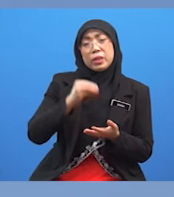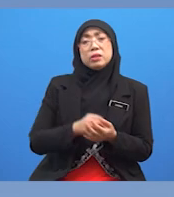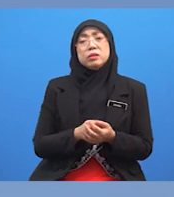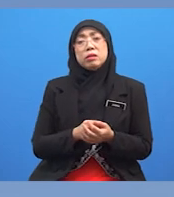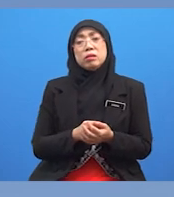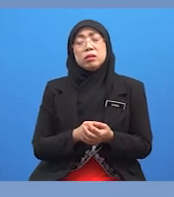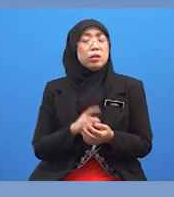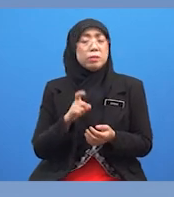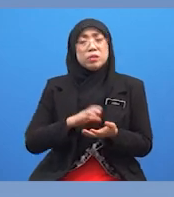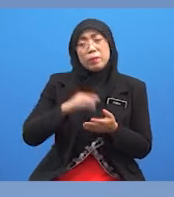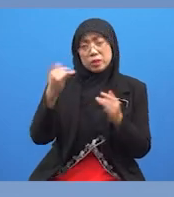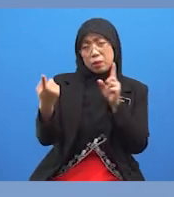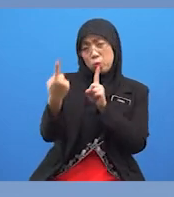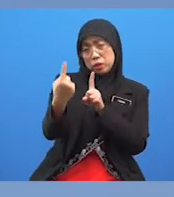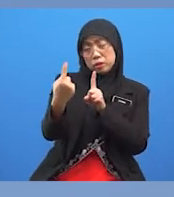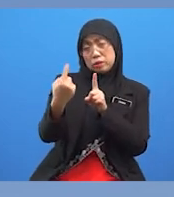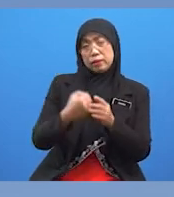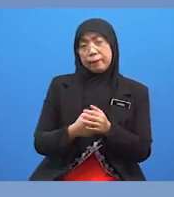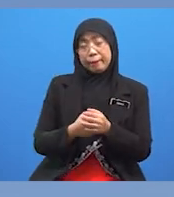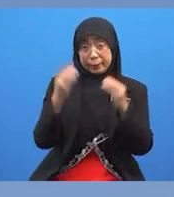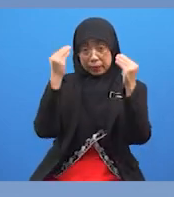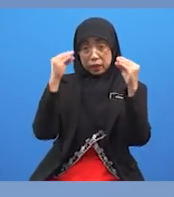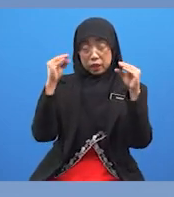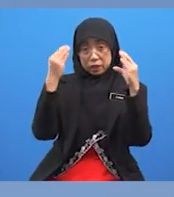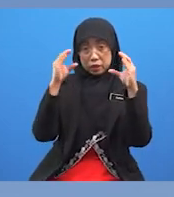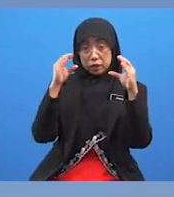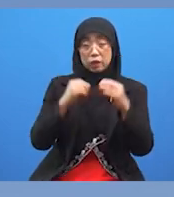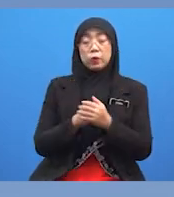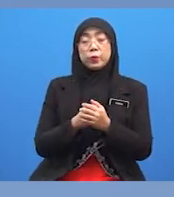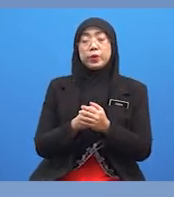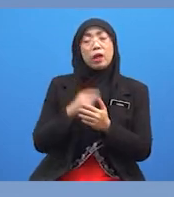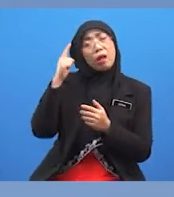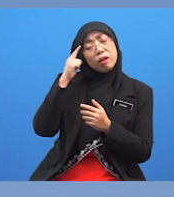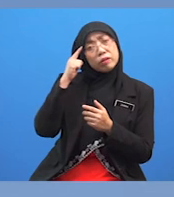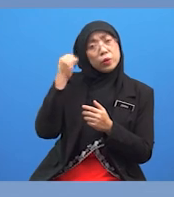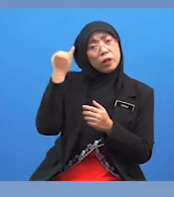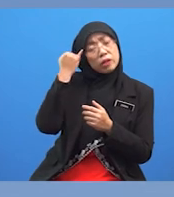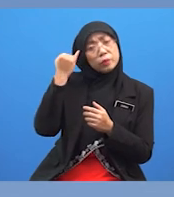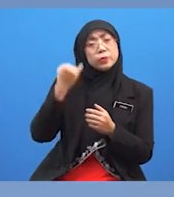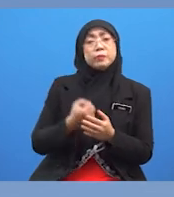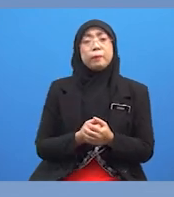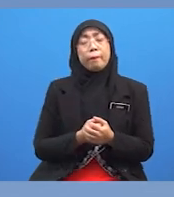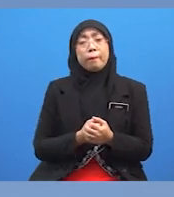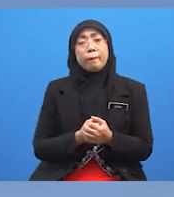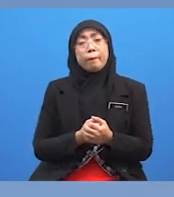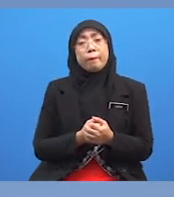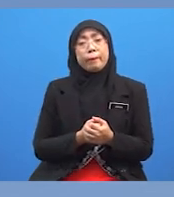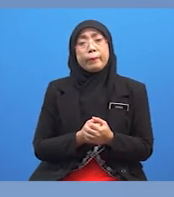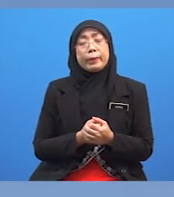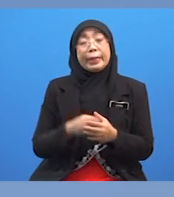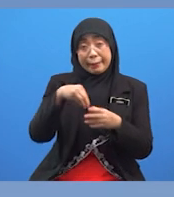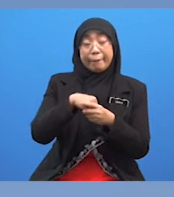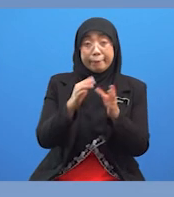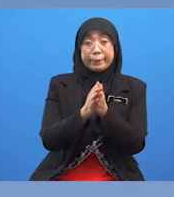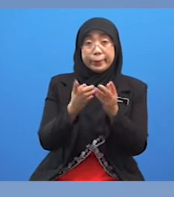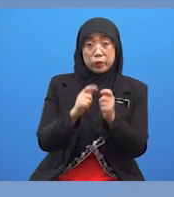mempelajari agama secara bersemuka dengan guru tertentu yang berwibawa dari aspek ilmunya. Di dalam